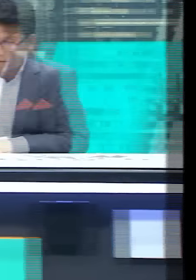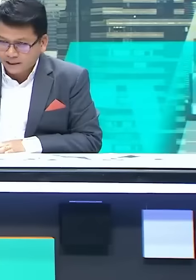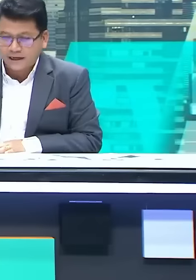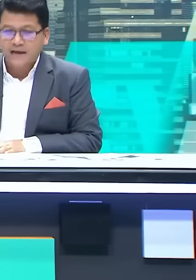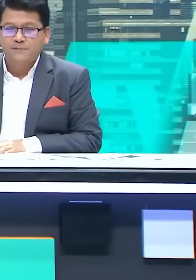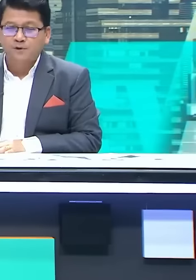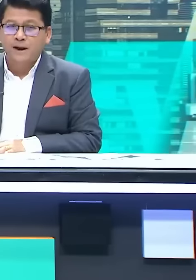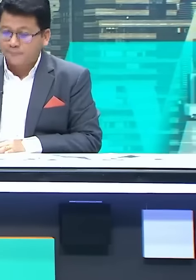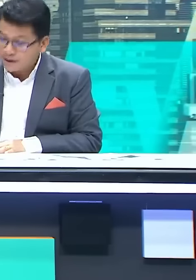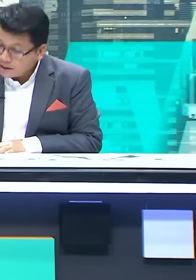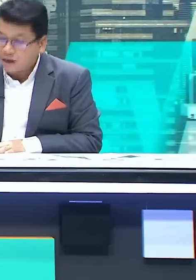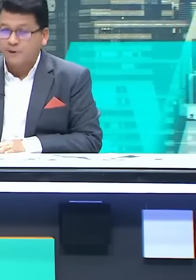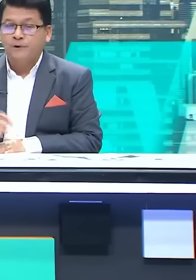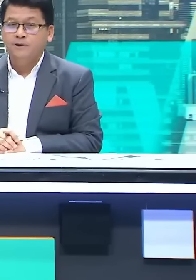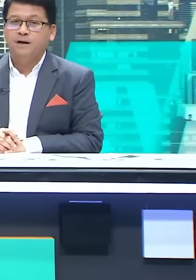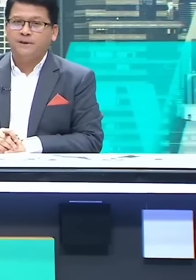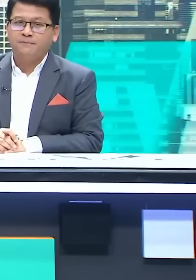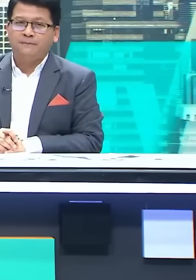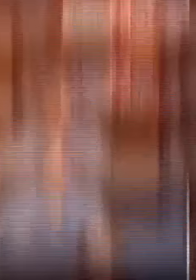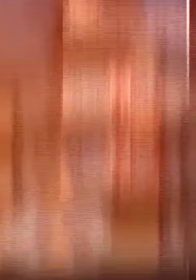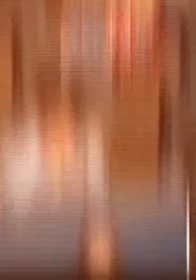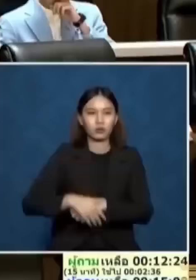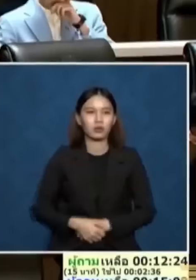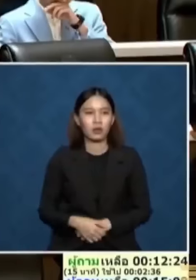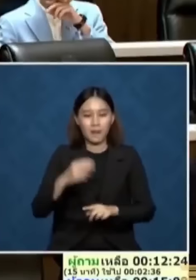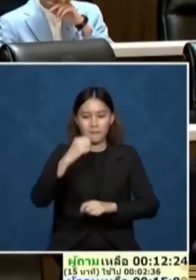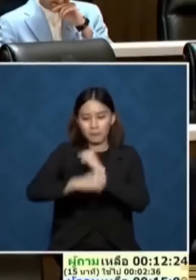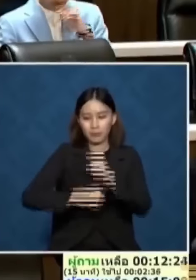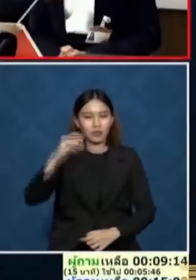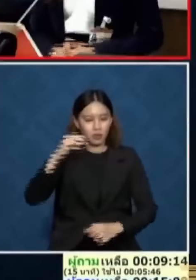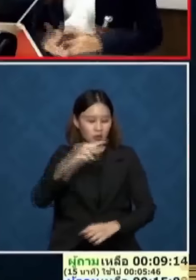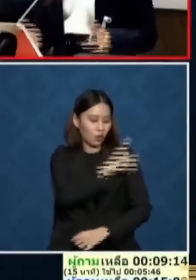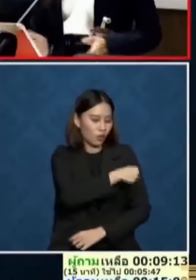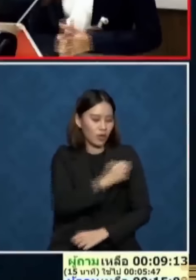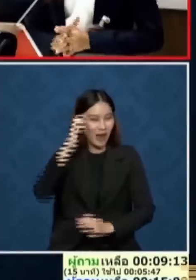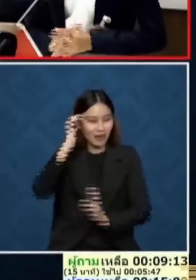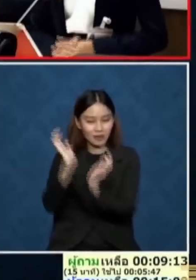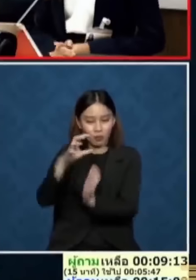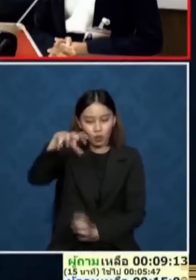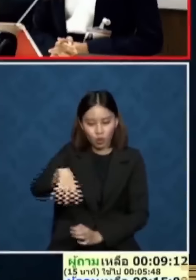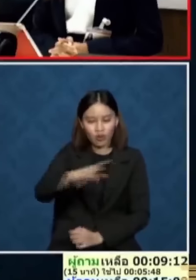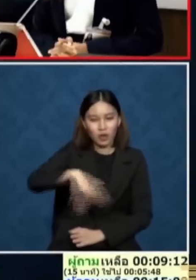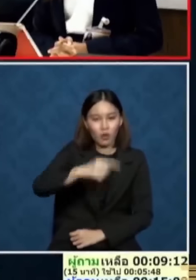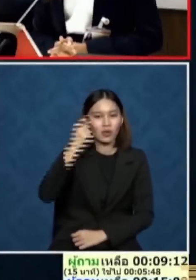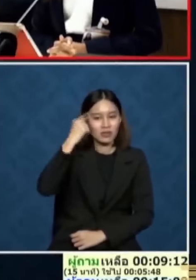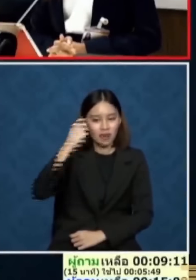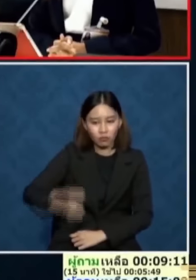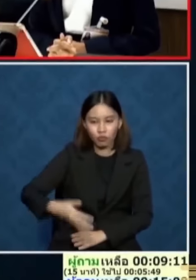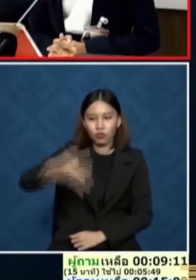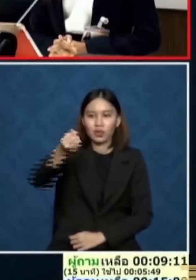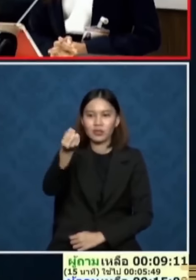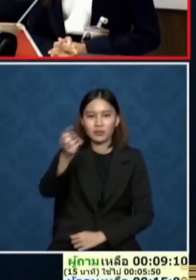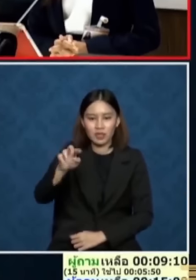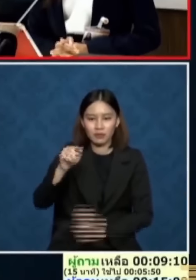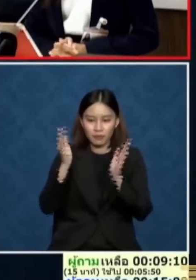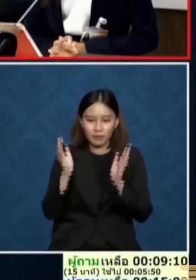ภาคราชการในปัจจุบันเนี่ยไปเอื้อประโยชน์เลือกปฏิบัติ เมื่อ1ปีที่ผ่านมาค่ะซึ่งเราทราบกันดีค่ะว่าชั้น14เนี่ยเป็นชั้น